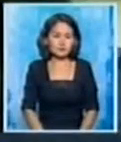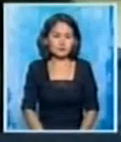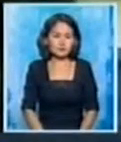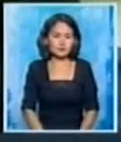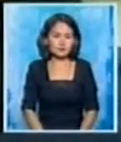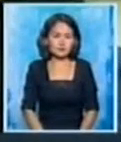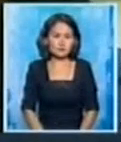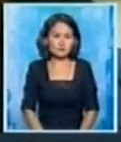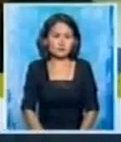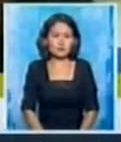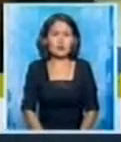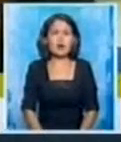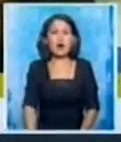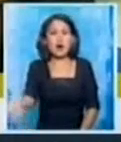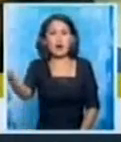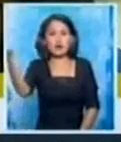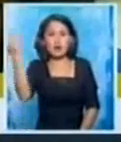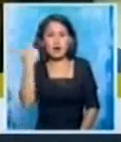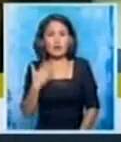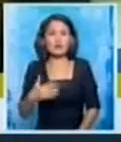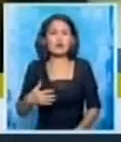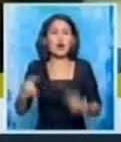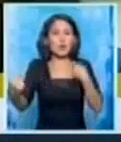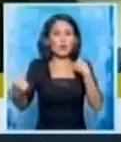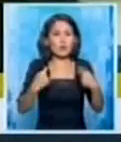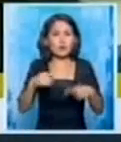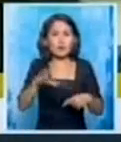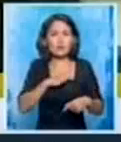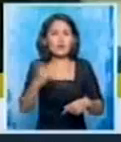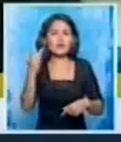Бұған дейін қолмен жазу арқылы толтырып келсек, қазіргі таңда